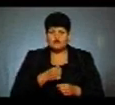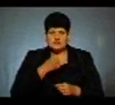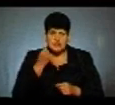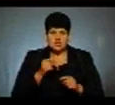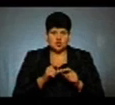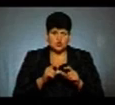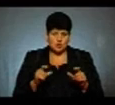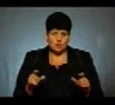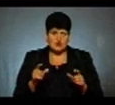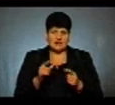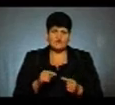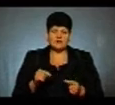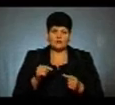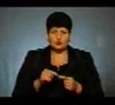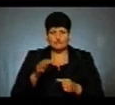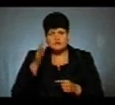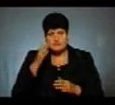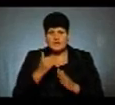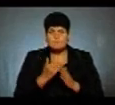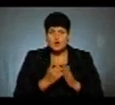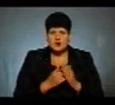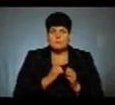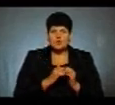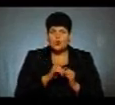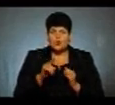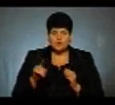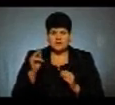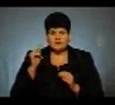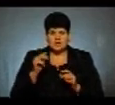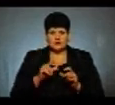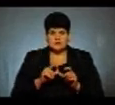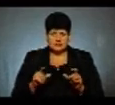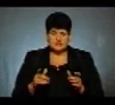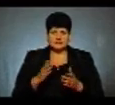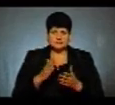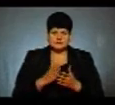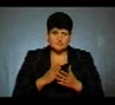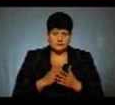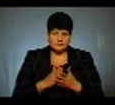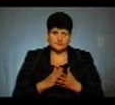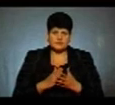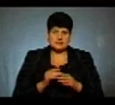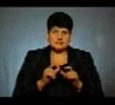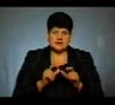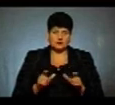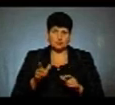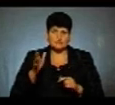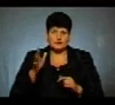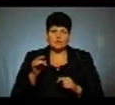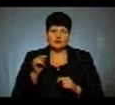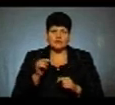школі, відповідно, у освітній програмі кожного навчального закладу, яка складається безпосередньо закладом освіти,